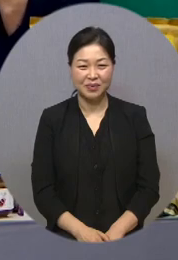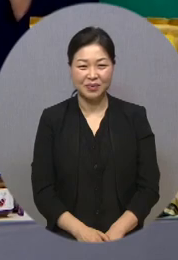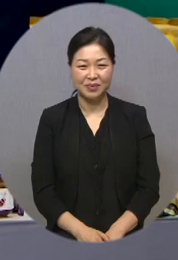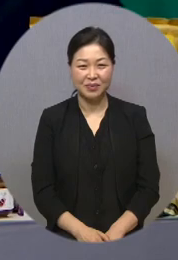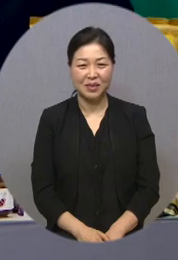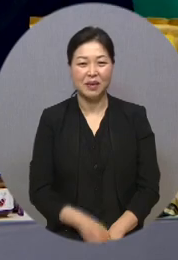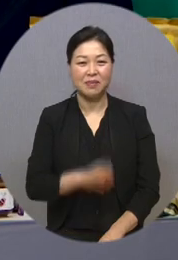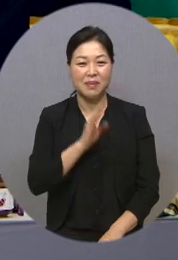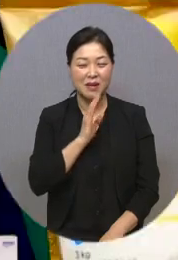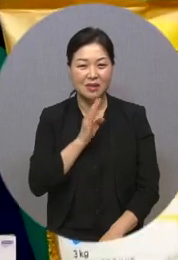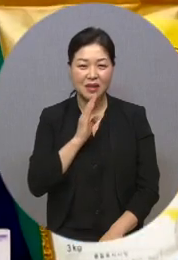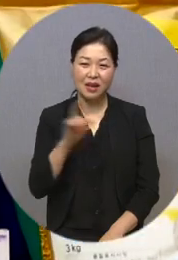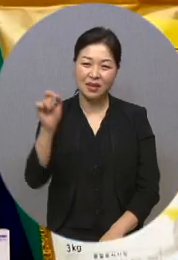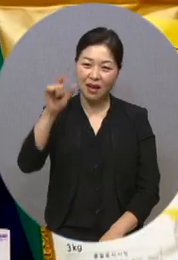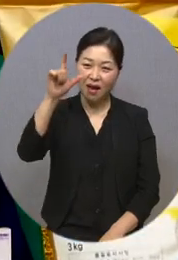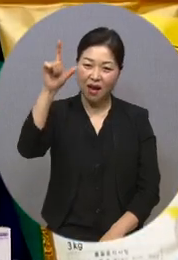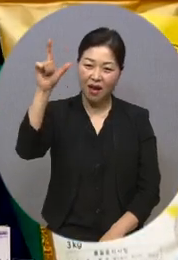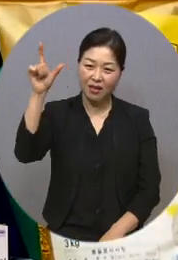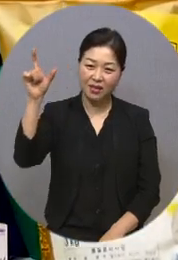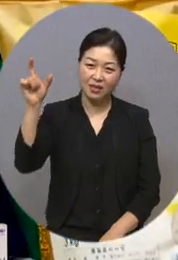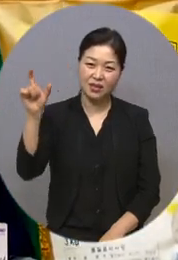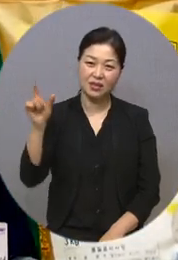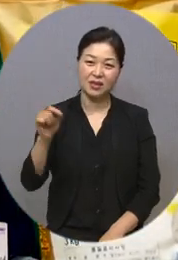바로바로 달이